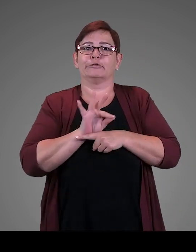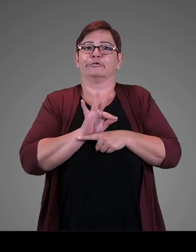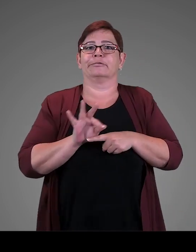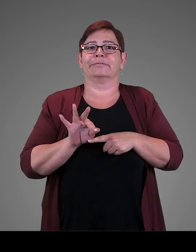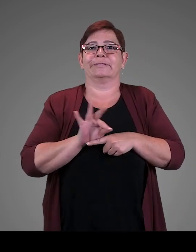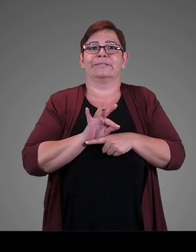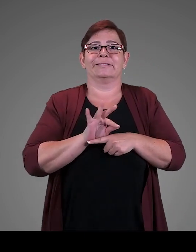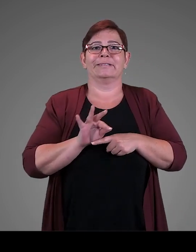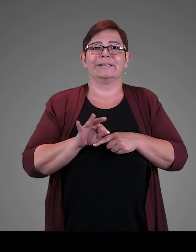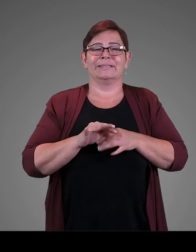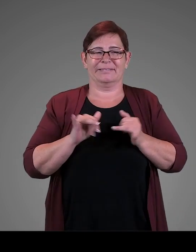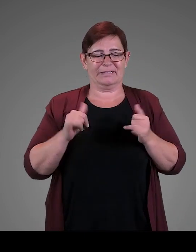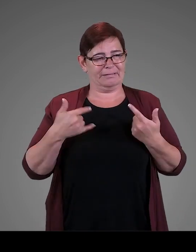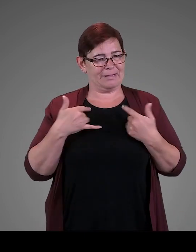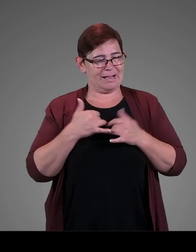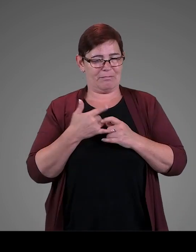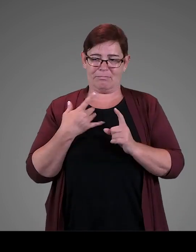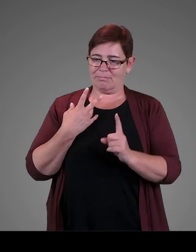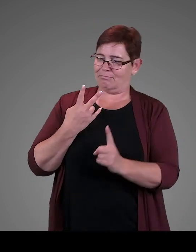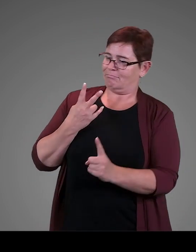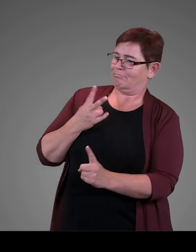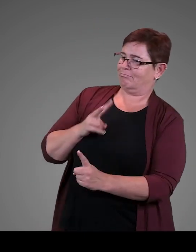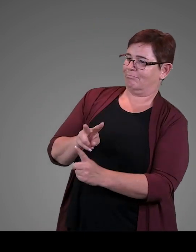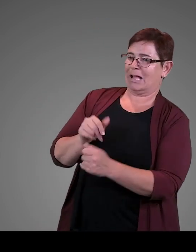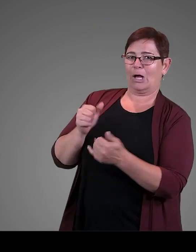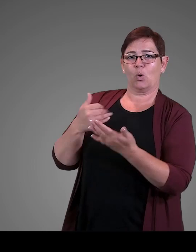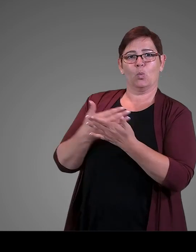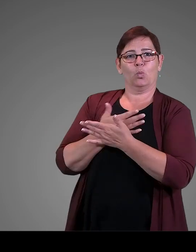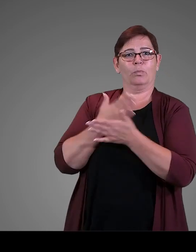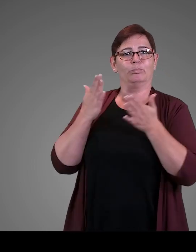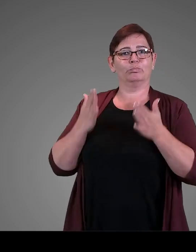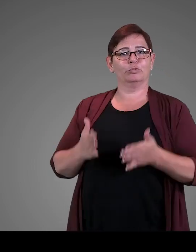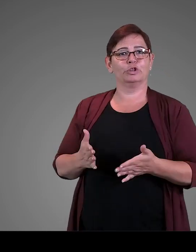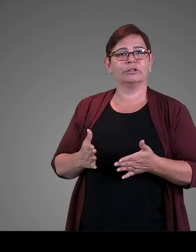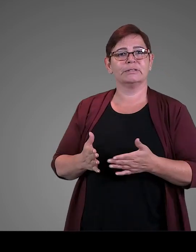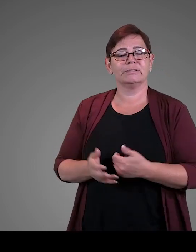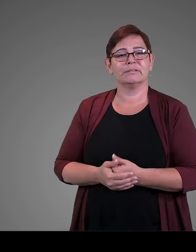en tant que nouvelle personne, si je peux dire.